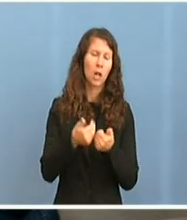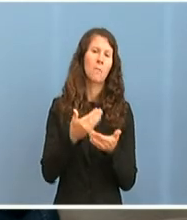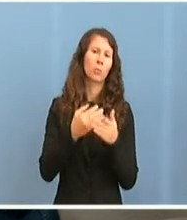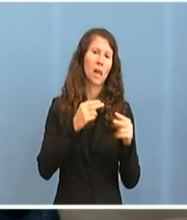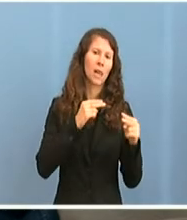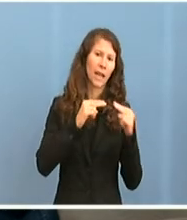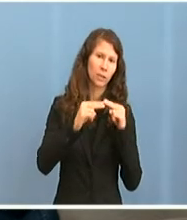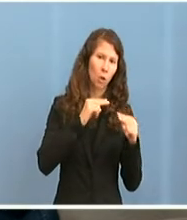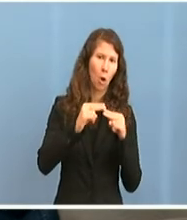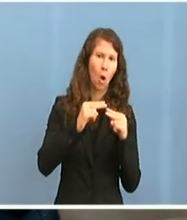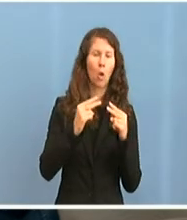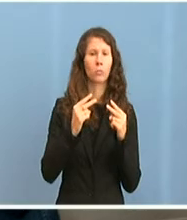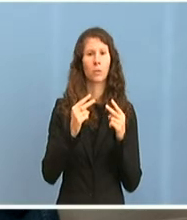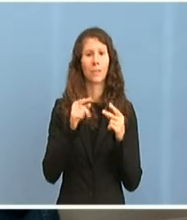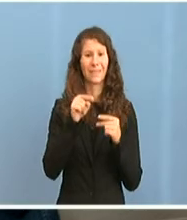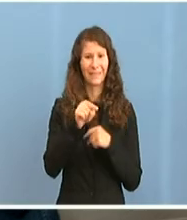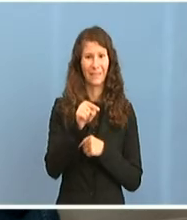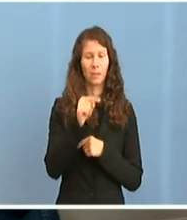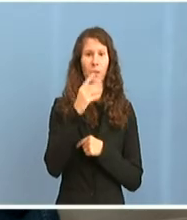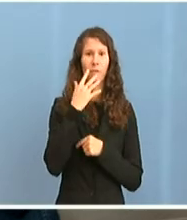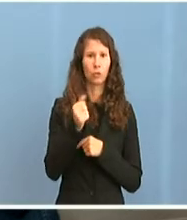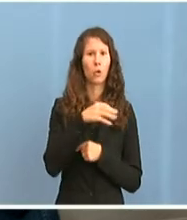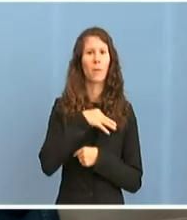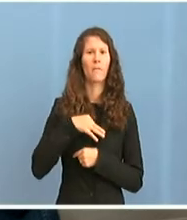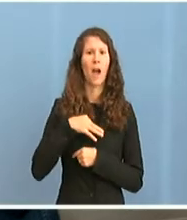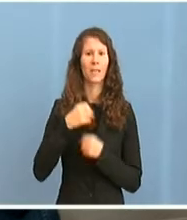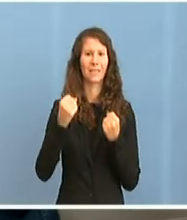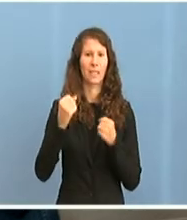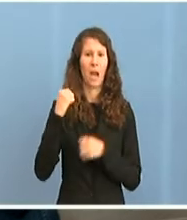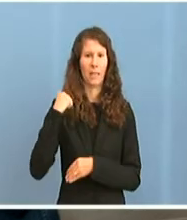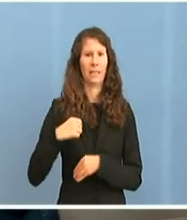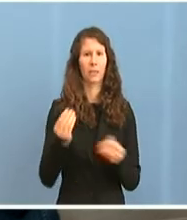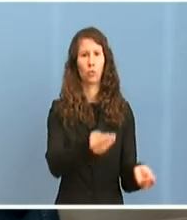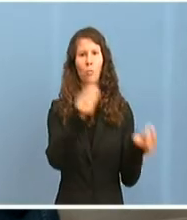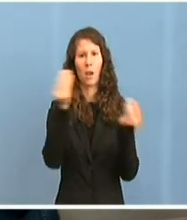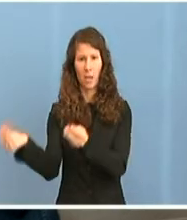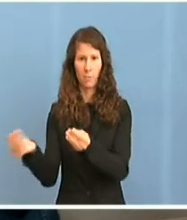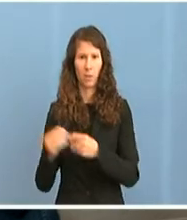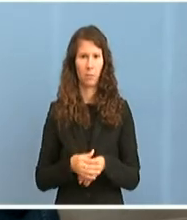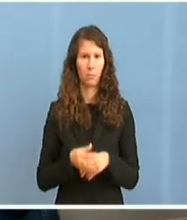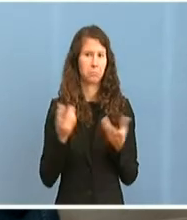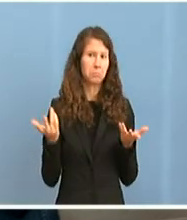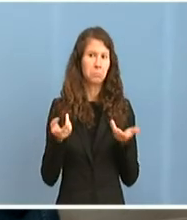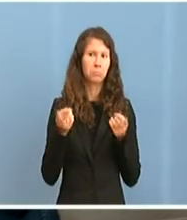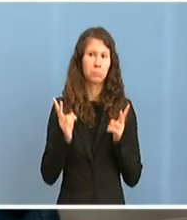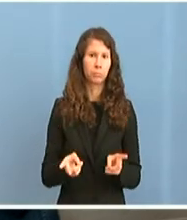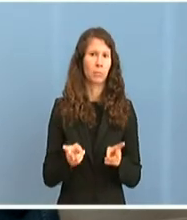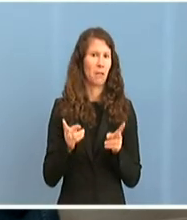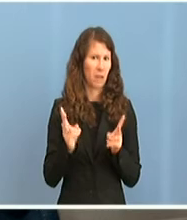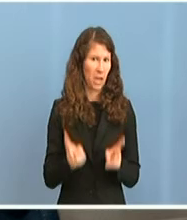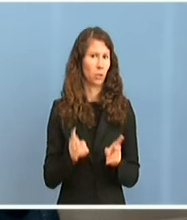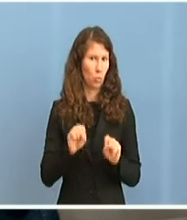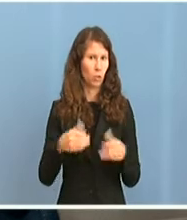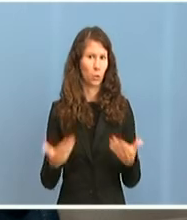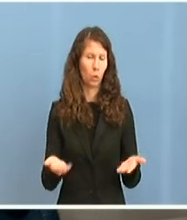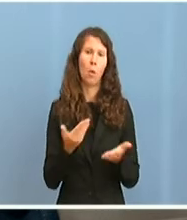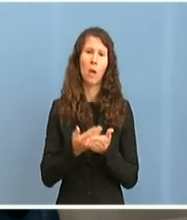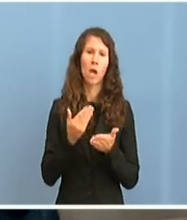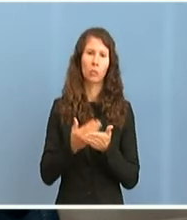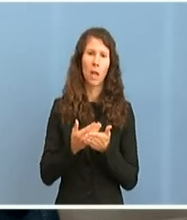auf private Sicherheitsdienste übertragen wird. Rechtlich ist das offenbar möglich. Es werden Schornsteinfeger als